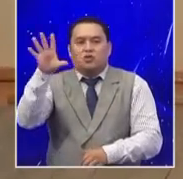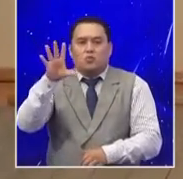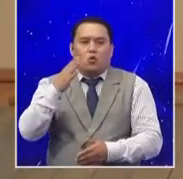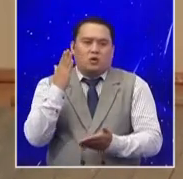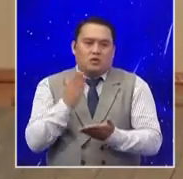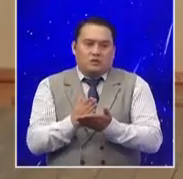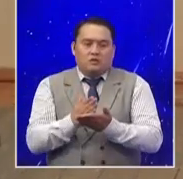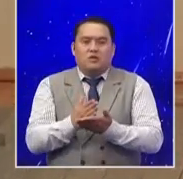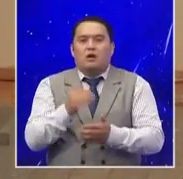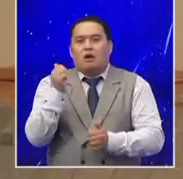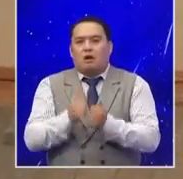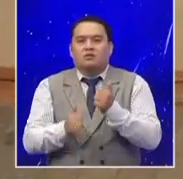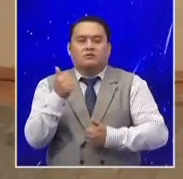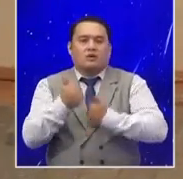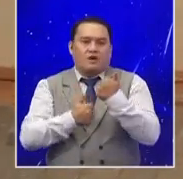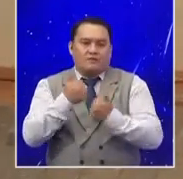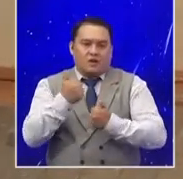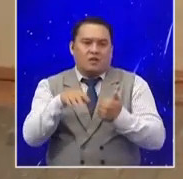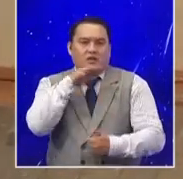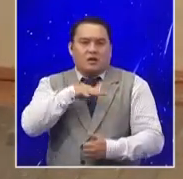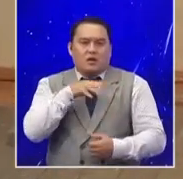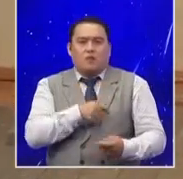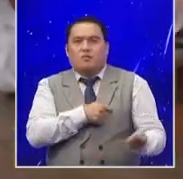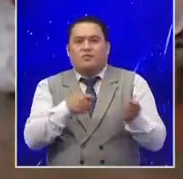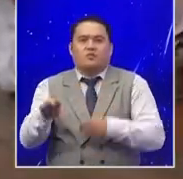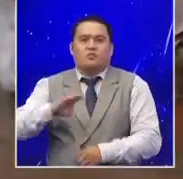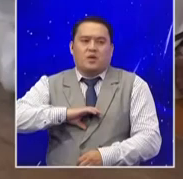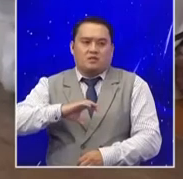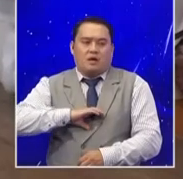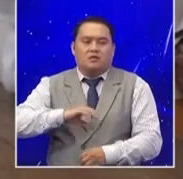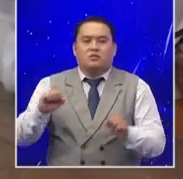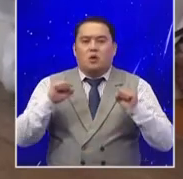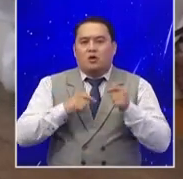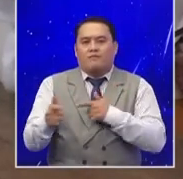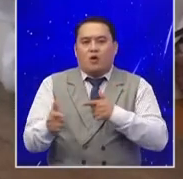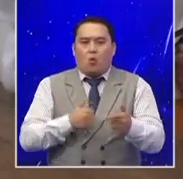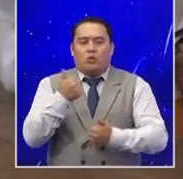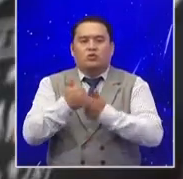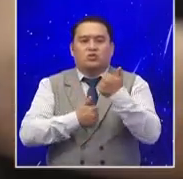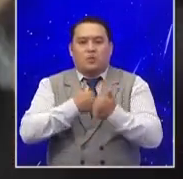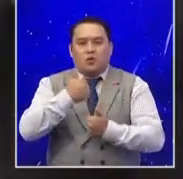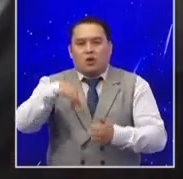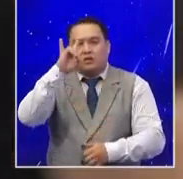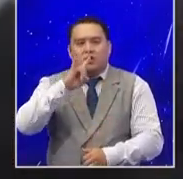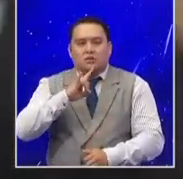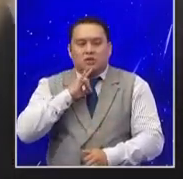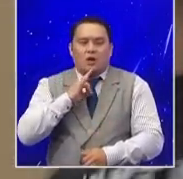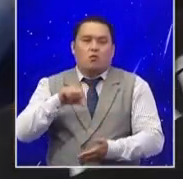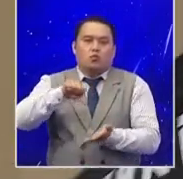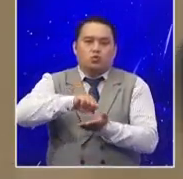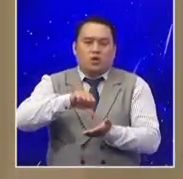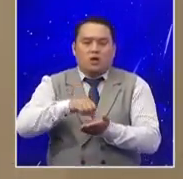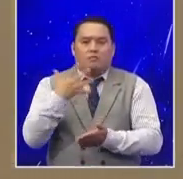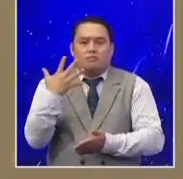страны. Практически с каждого соревнования юные текелийцы привозят домой медали. На данный момент спортсмены готовятся к очередному чемпионату страны. На призовые места